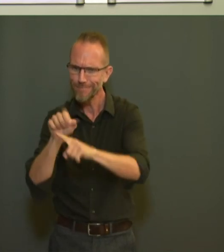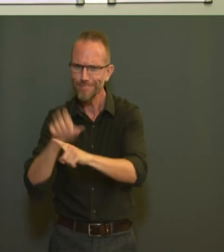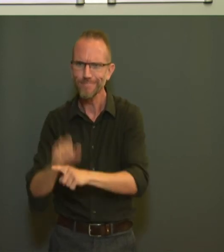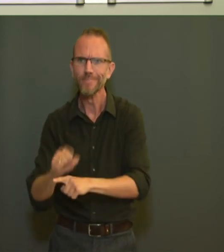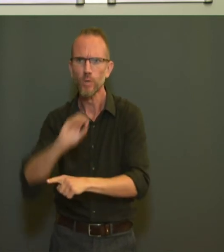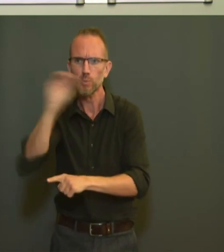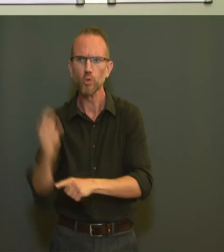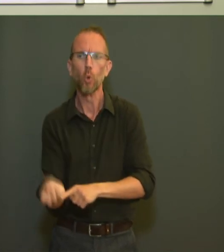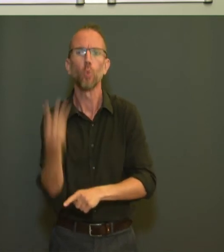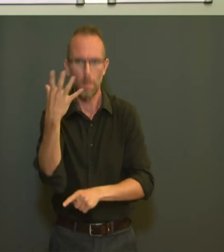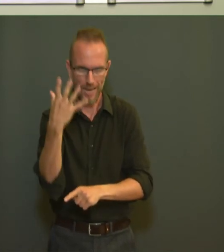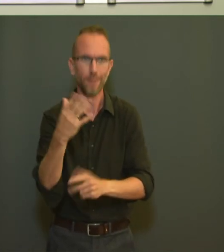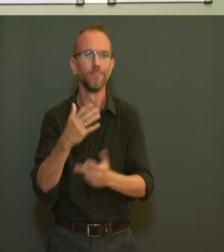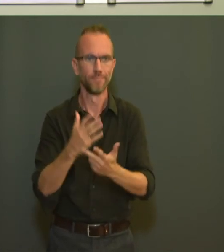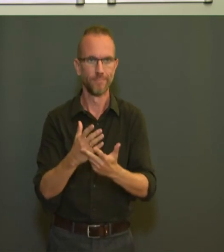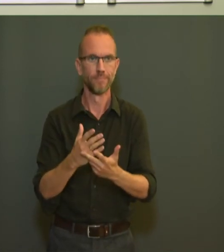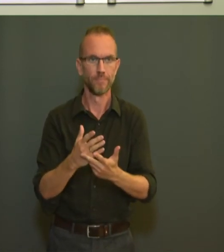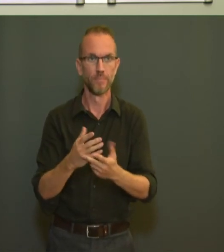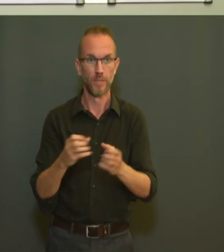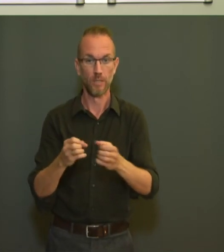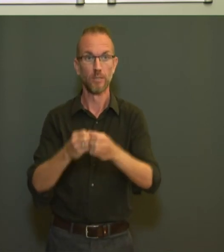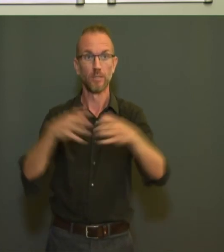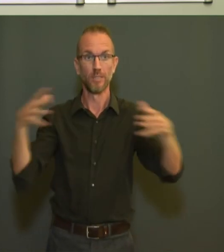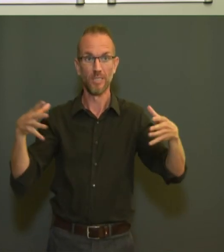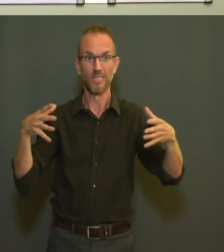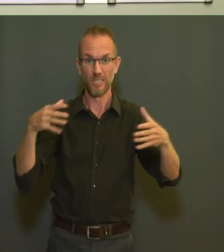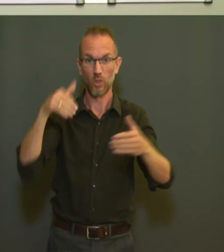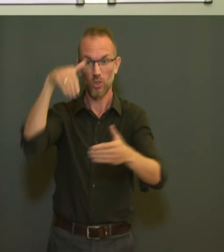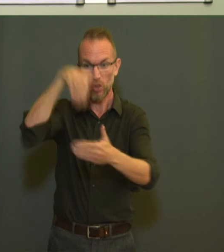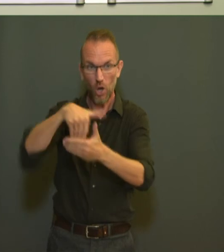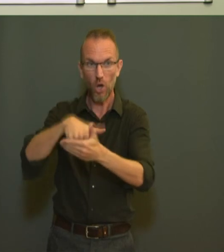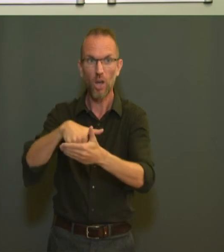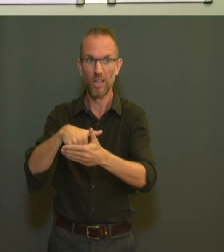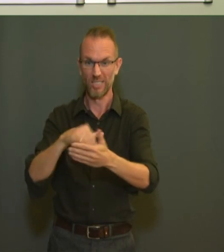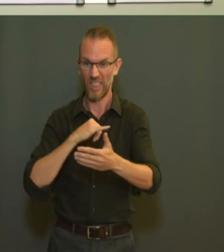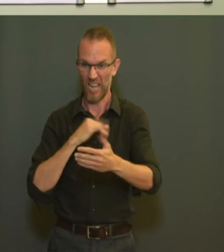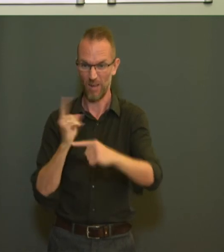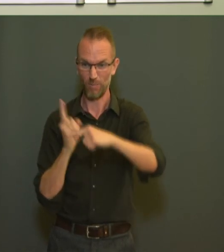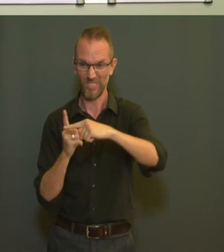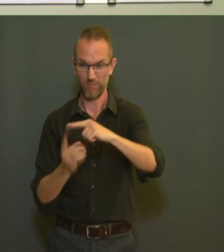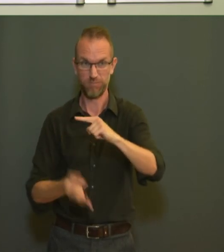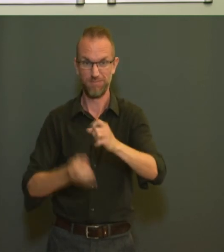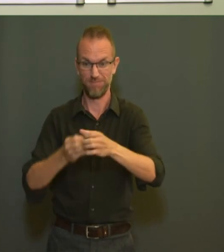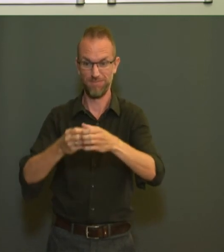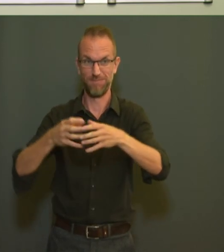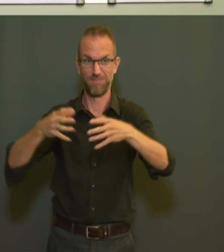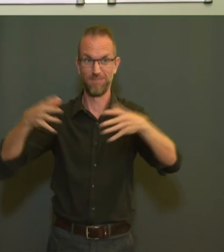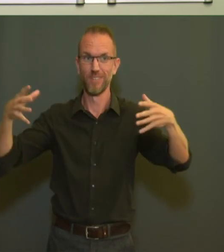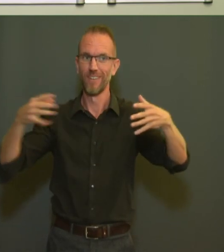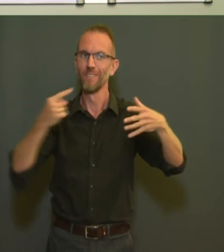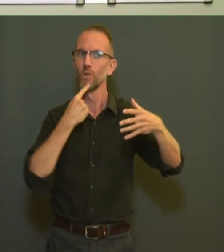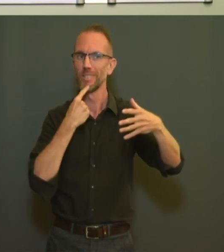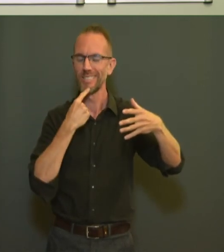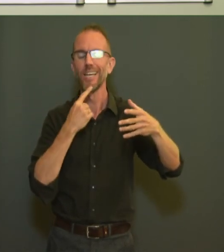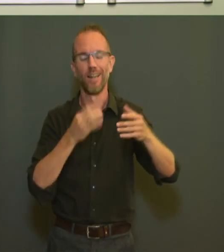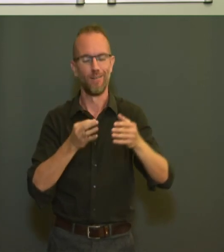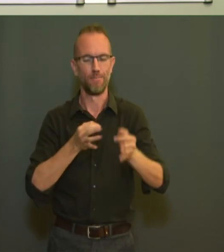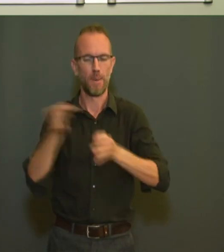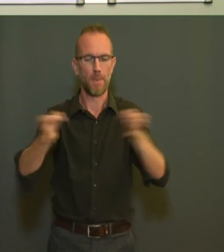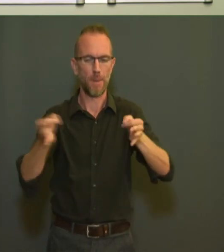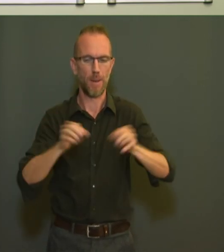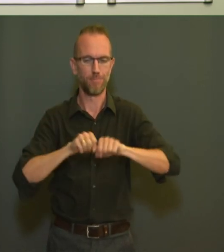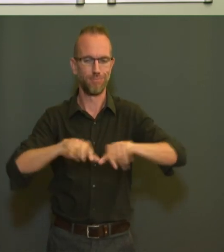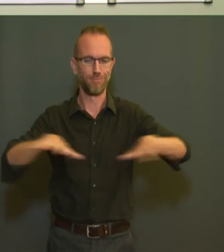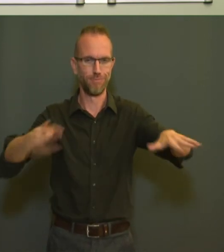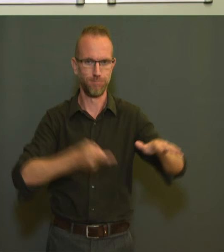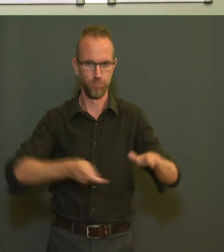réalisés, plus l'épidémie localement est en train d'être active. Il va faire aussi intervenir